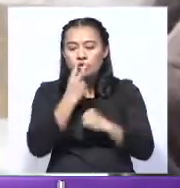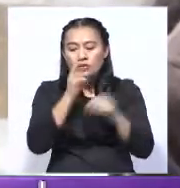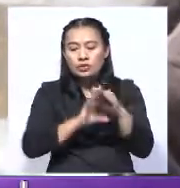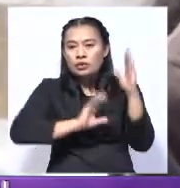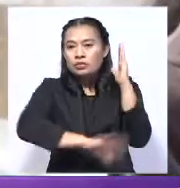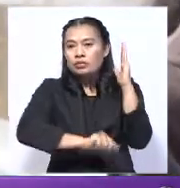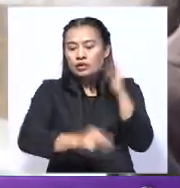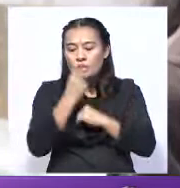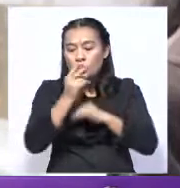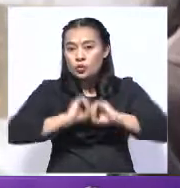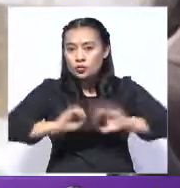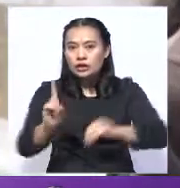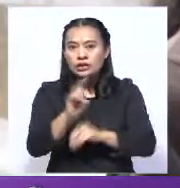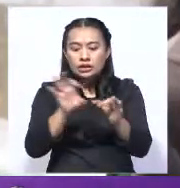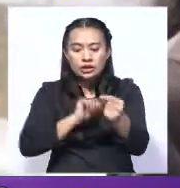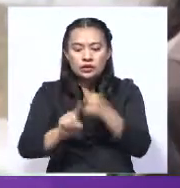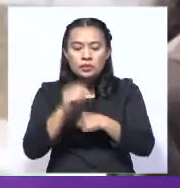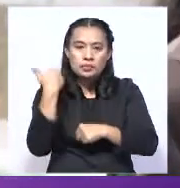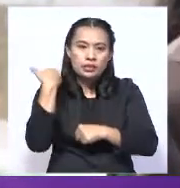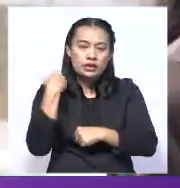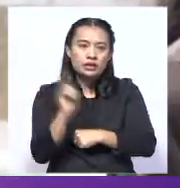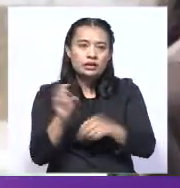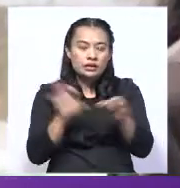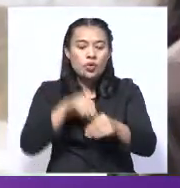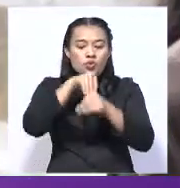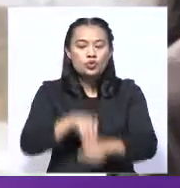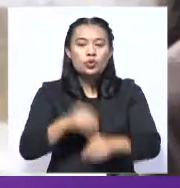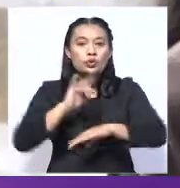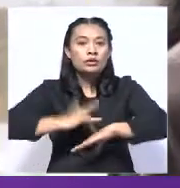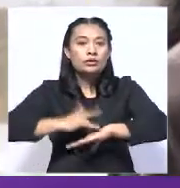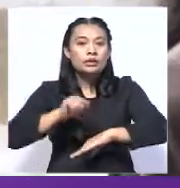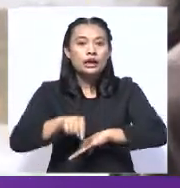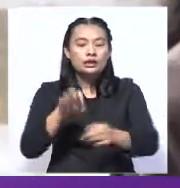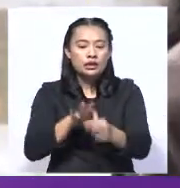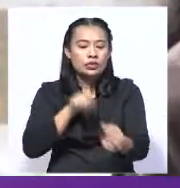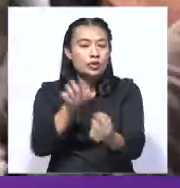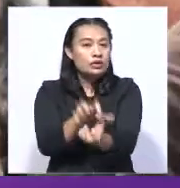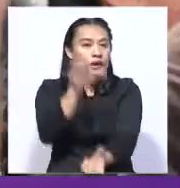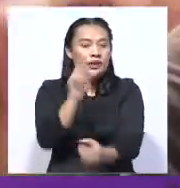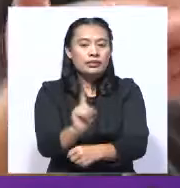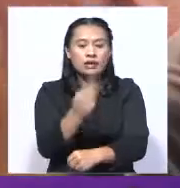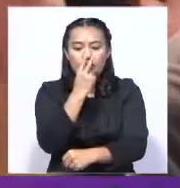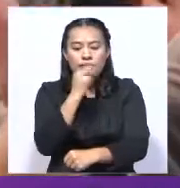ให้ชัดๆกันไปเลยว่ามันยังมีแหล่งพื้นที่อาศัยตามธรรมชาติของจระเข้น้ำเค็มอยู่หรือเปล่า